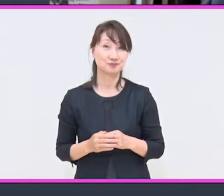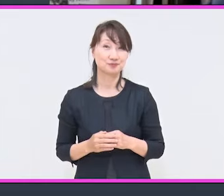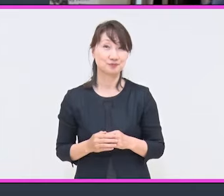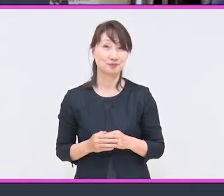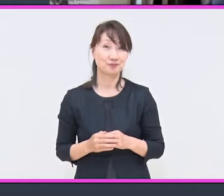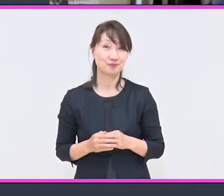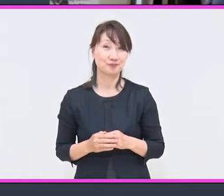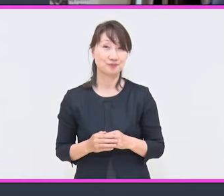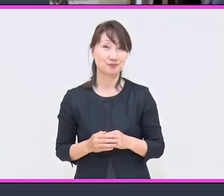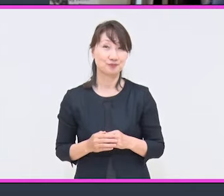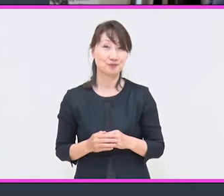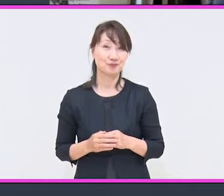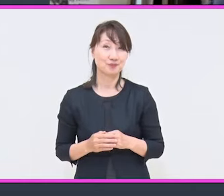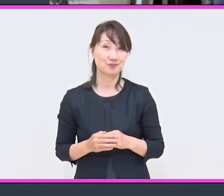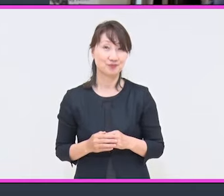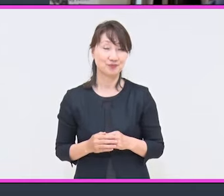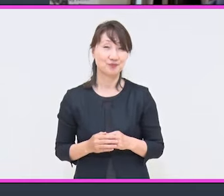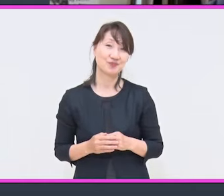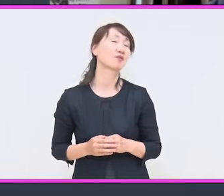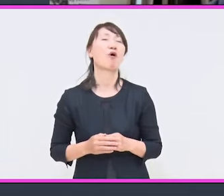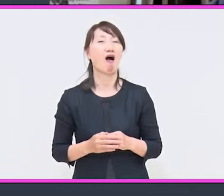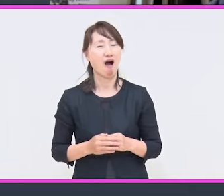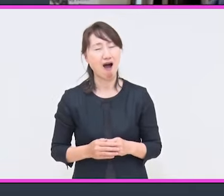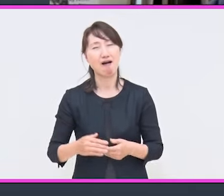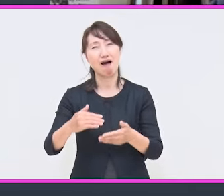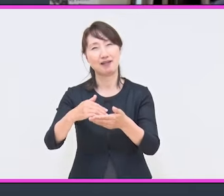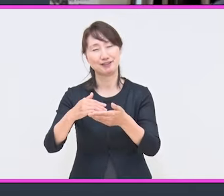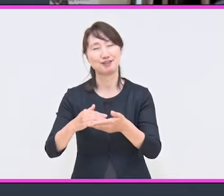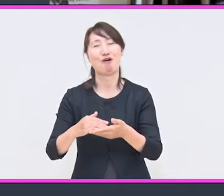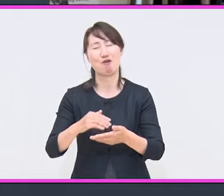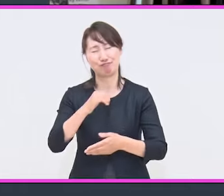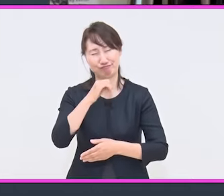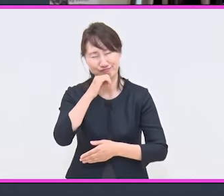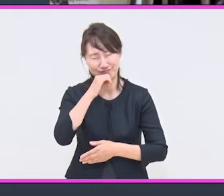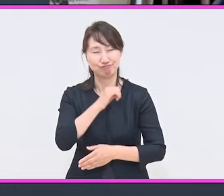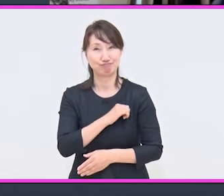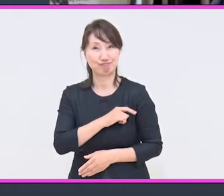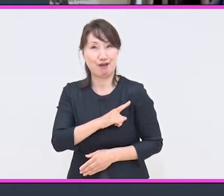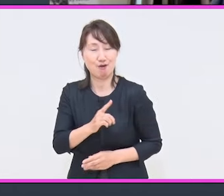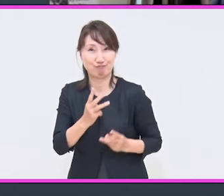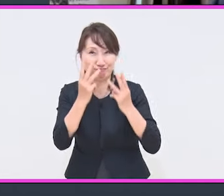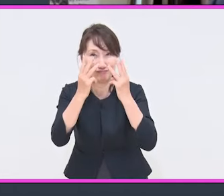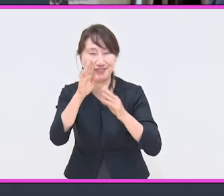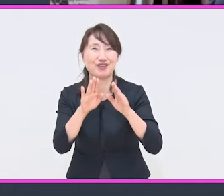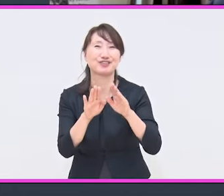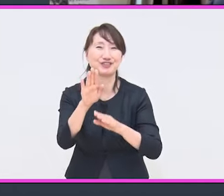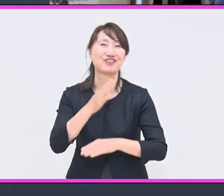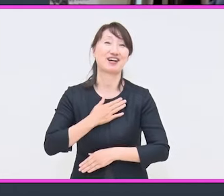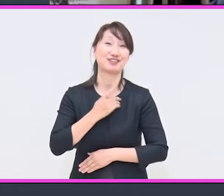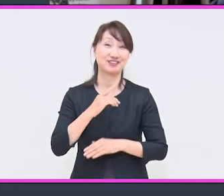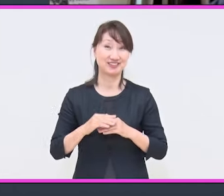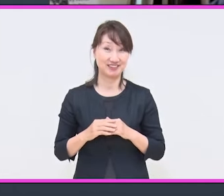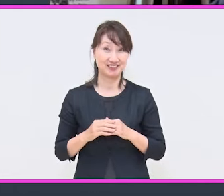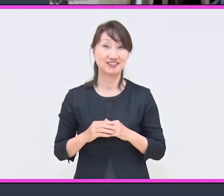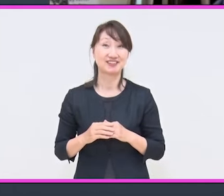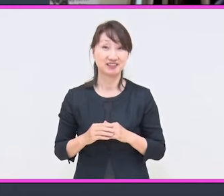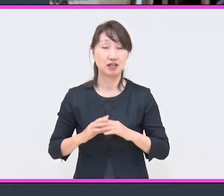Well, I'm very encouraged and the enthusiasm is、really tangible. And I think we just all have this